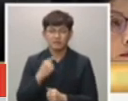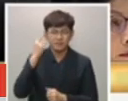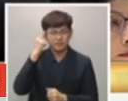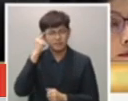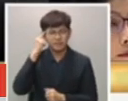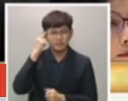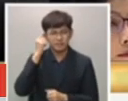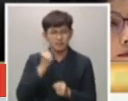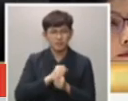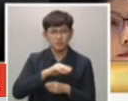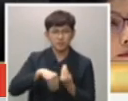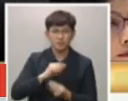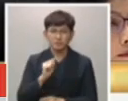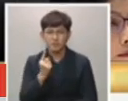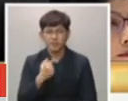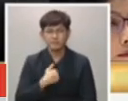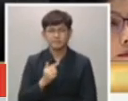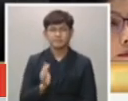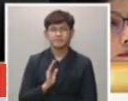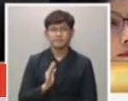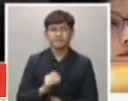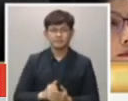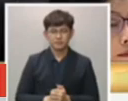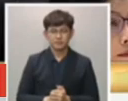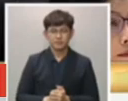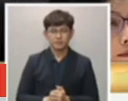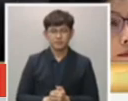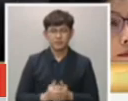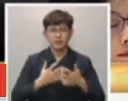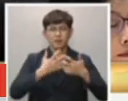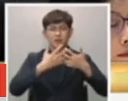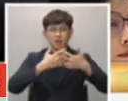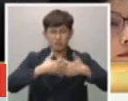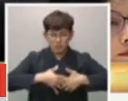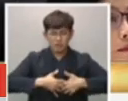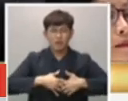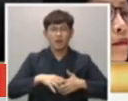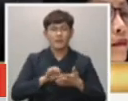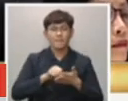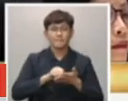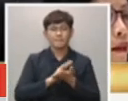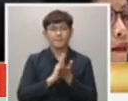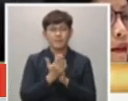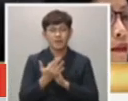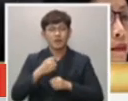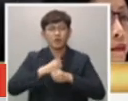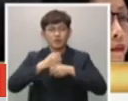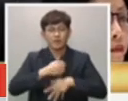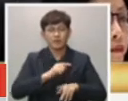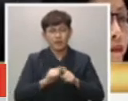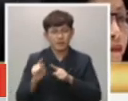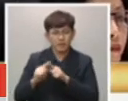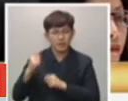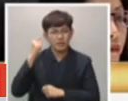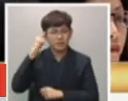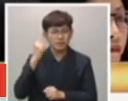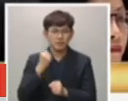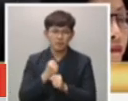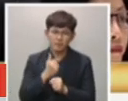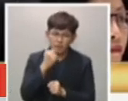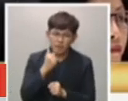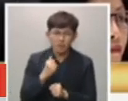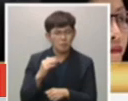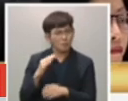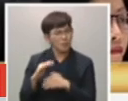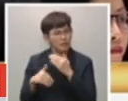มาสร้างธุรกิจใหม่ๆเครื่องจักรเครื่องมือในการปรับเปลี่ยนโครงสร้างการผลิตเพื่อให้เกิดศักยภาพในการผลิตม